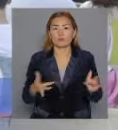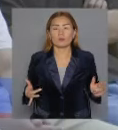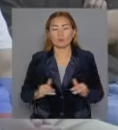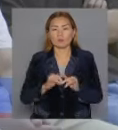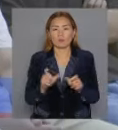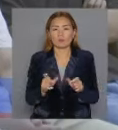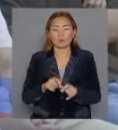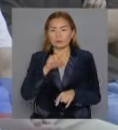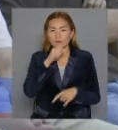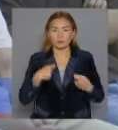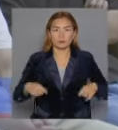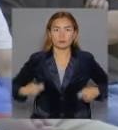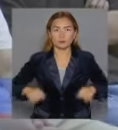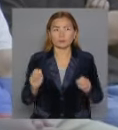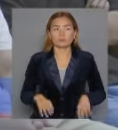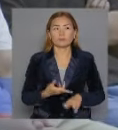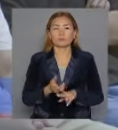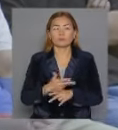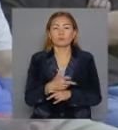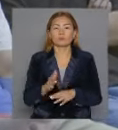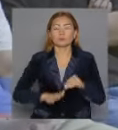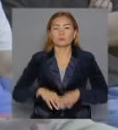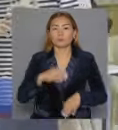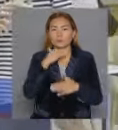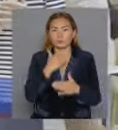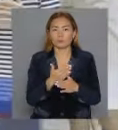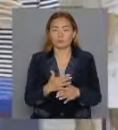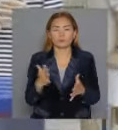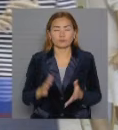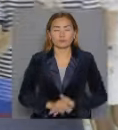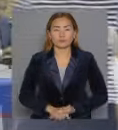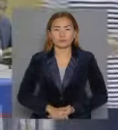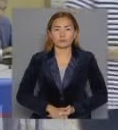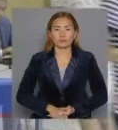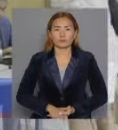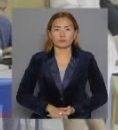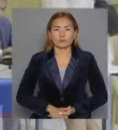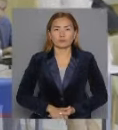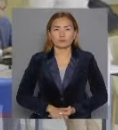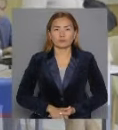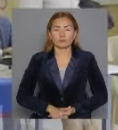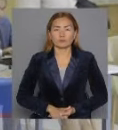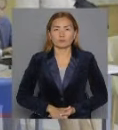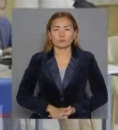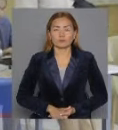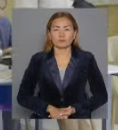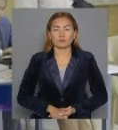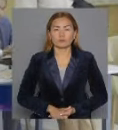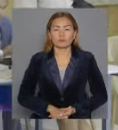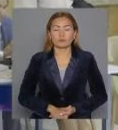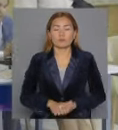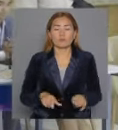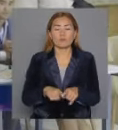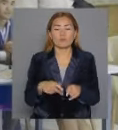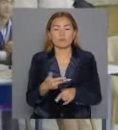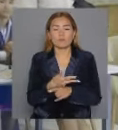онлайн дүкендер арқылы сатуға осы мобилография саласының көмек зор. Мобилографияның пайдасы бұл бір маркетингтің бір